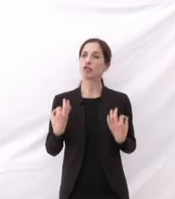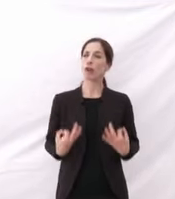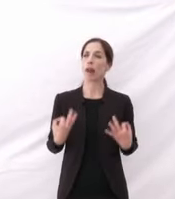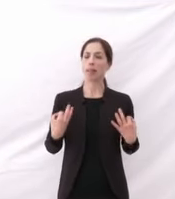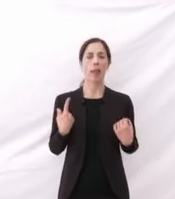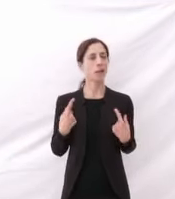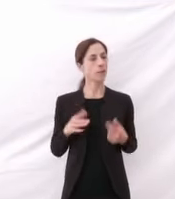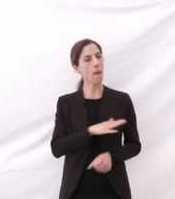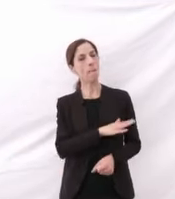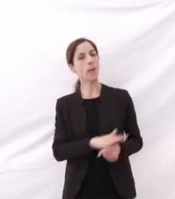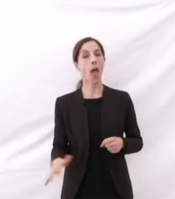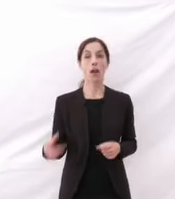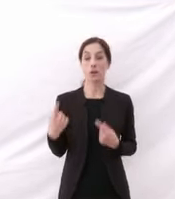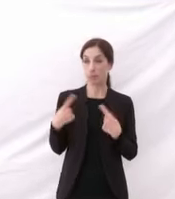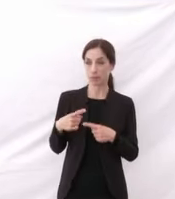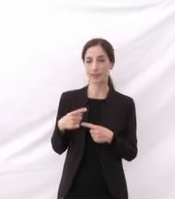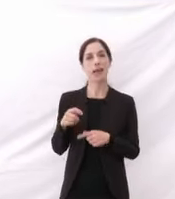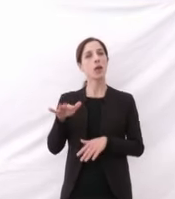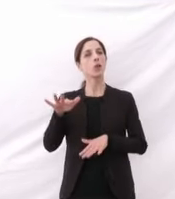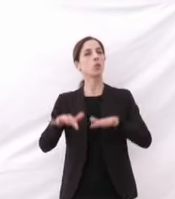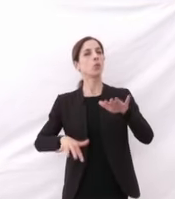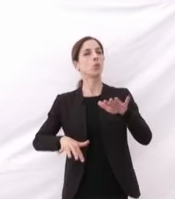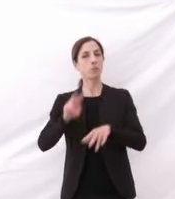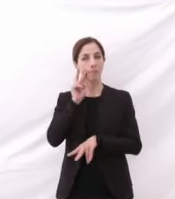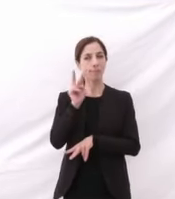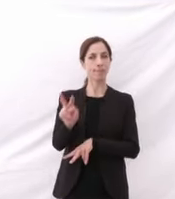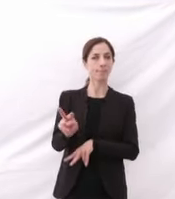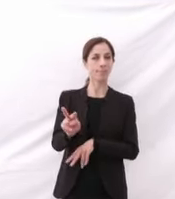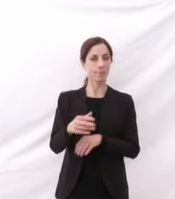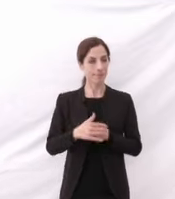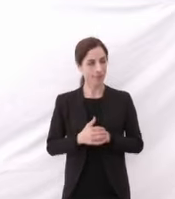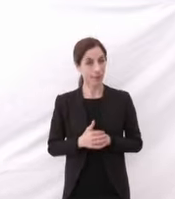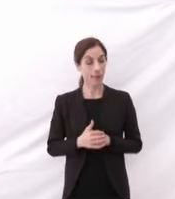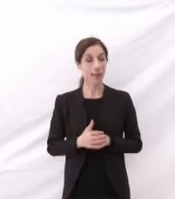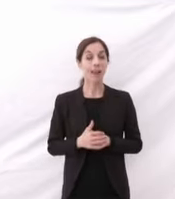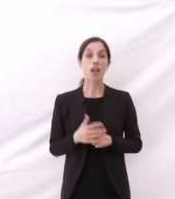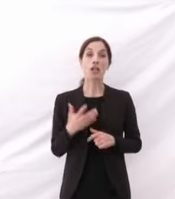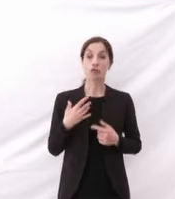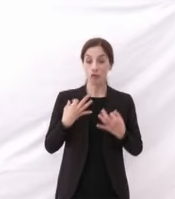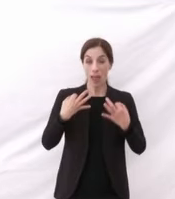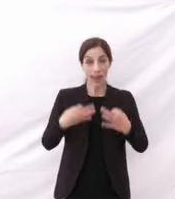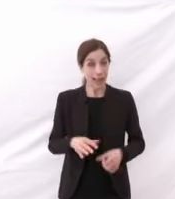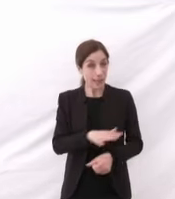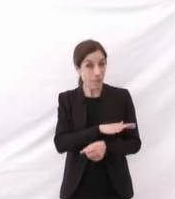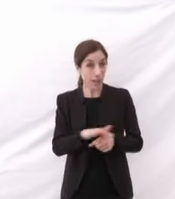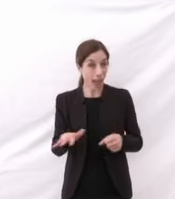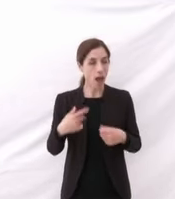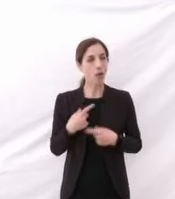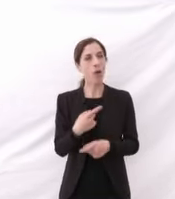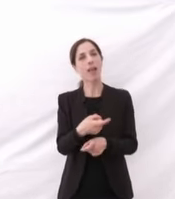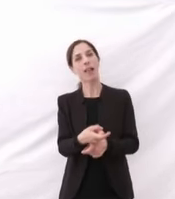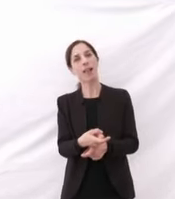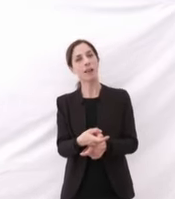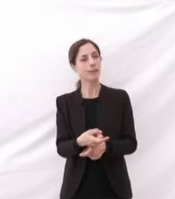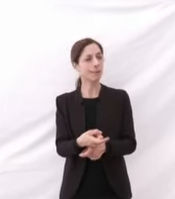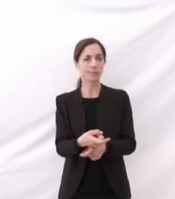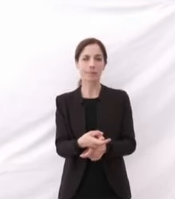certezze. E per non stare seduti sulle certezze, non posso non